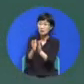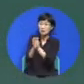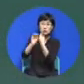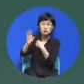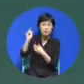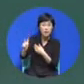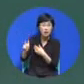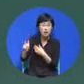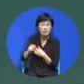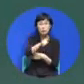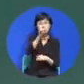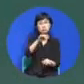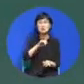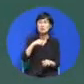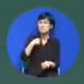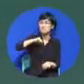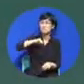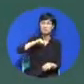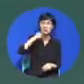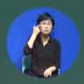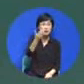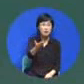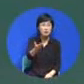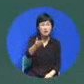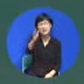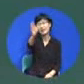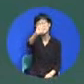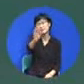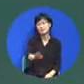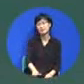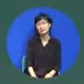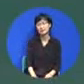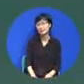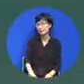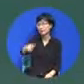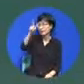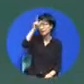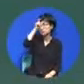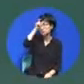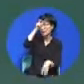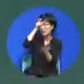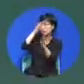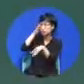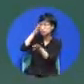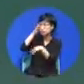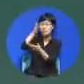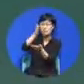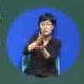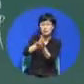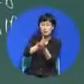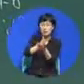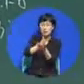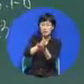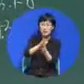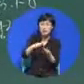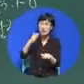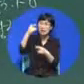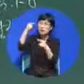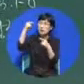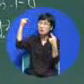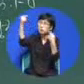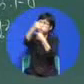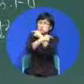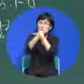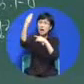겁니까? If God does not give you that answer, will you not serve him? Those are incorrect prayers. 계속 이 기도를 안 하고 틀린 기도를 해요. We don't pray the